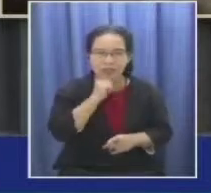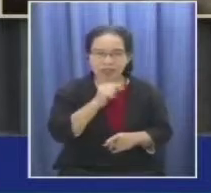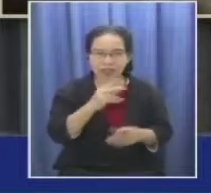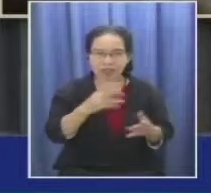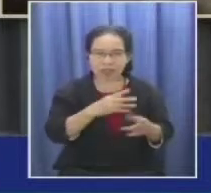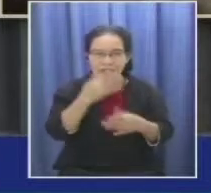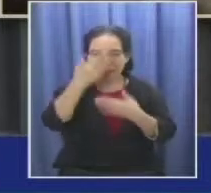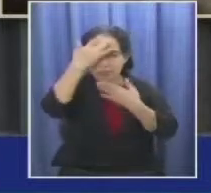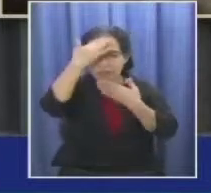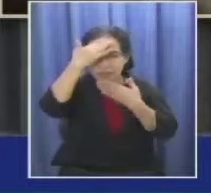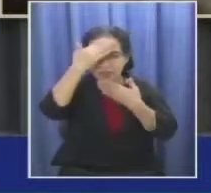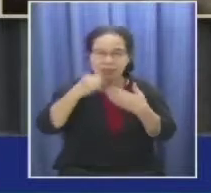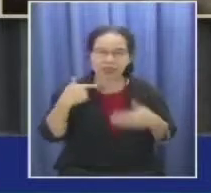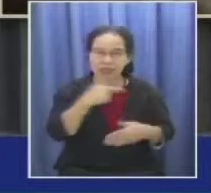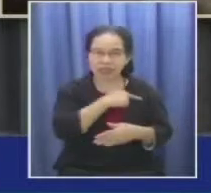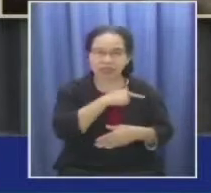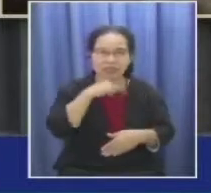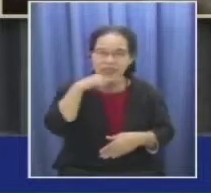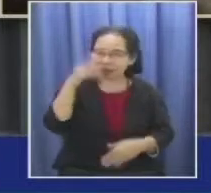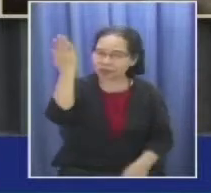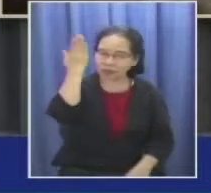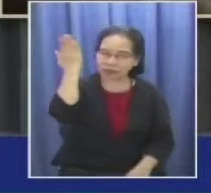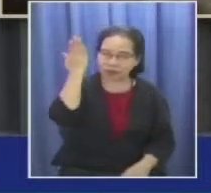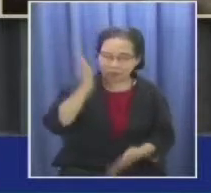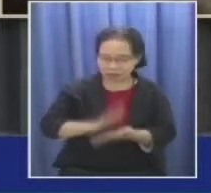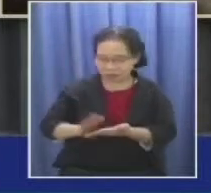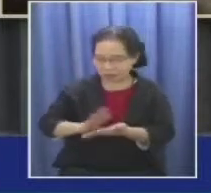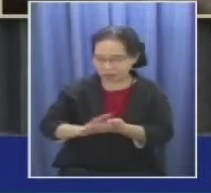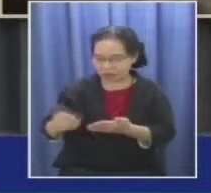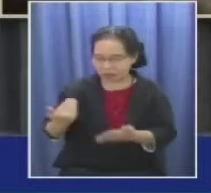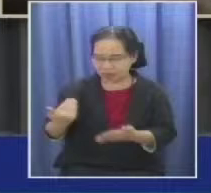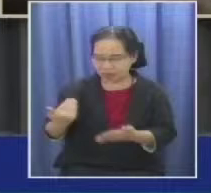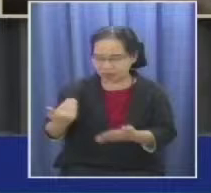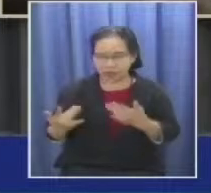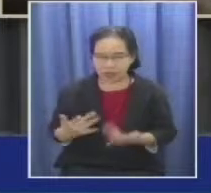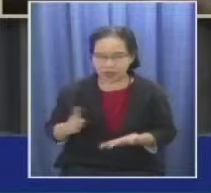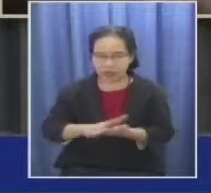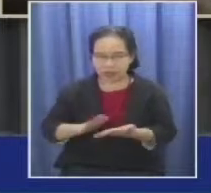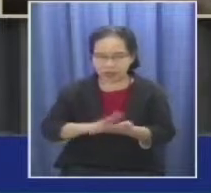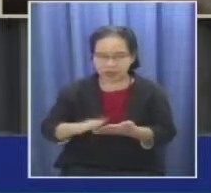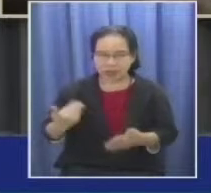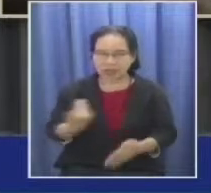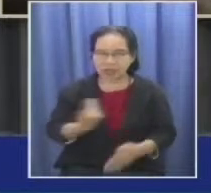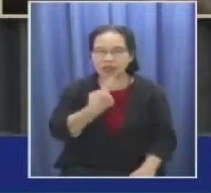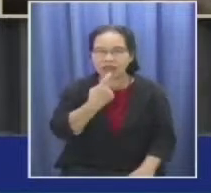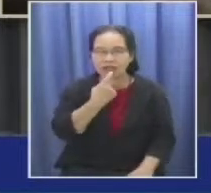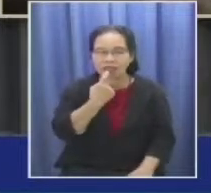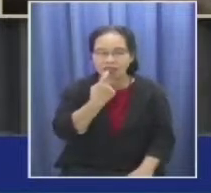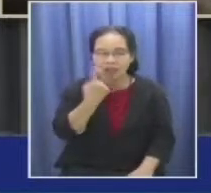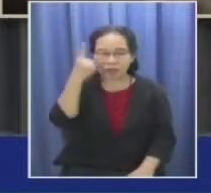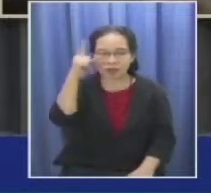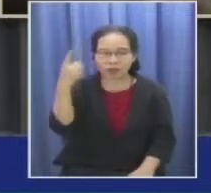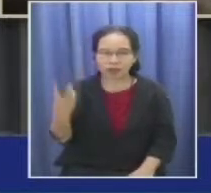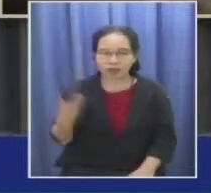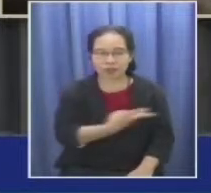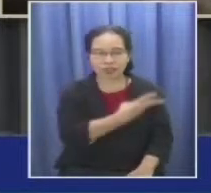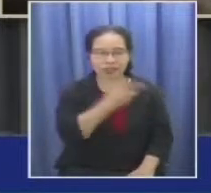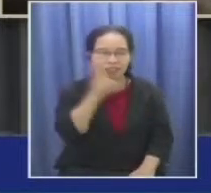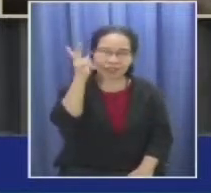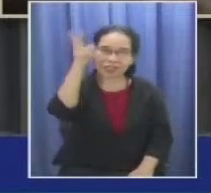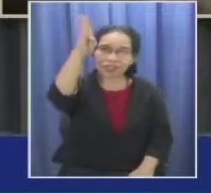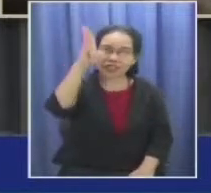a wohia wɔ Nyankopɔn nsɛm mu a ɛwɔ sɛ yɛde ka yɛ nabrabɔ ho ennaada onyanko nipa entwa